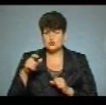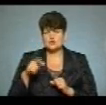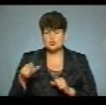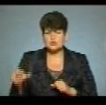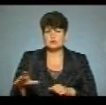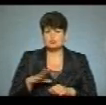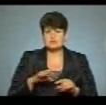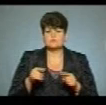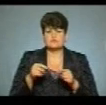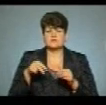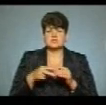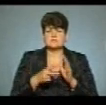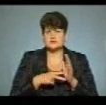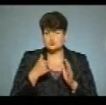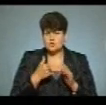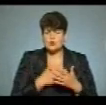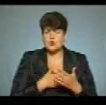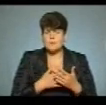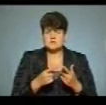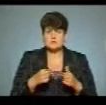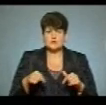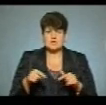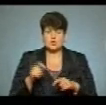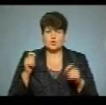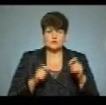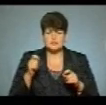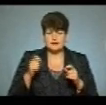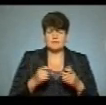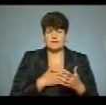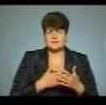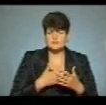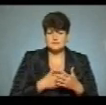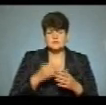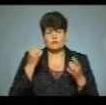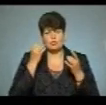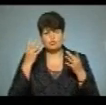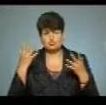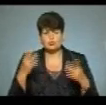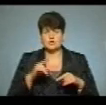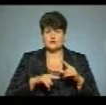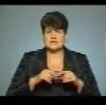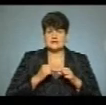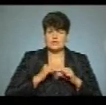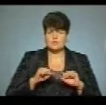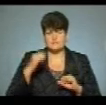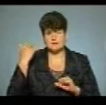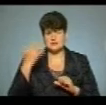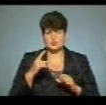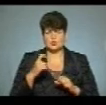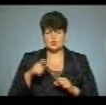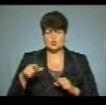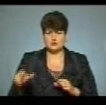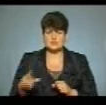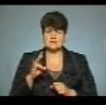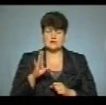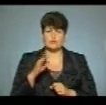2017 році громадськими організаціями «Конгрес активістів культури» і «Родини героїв Небесної Сотні», каже Оксана Мацьків. Назарій